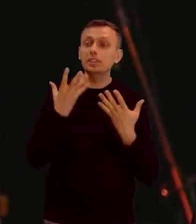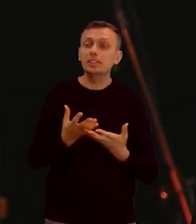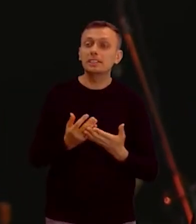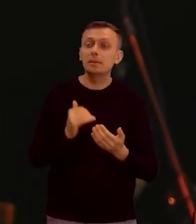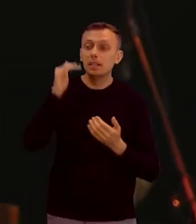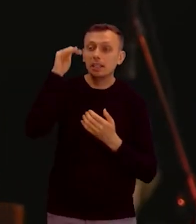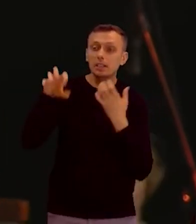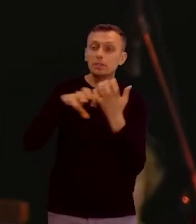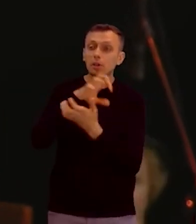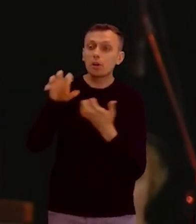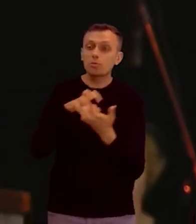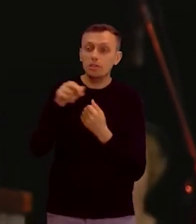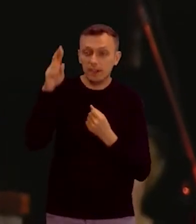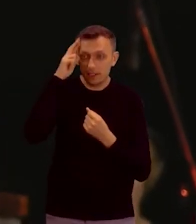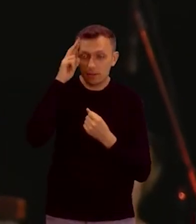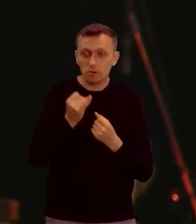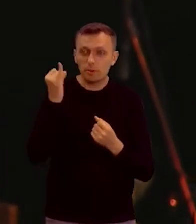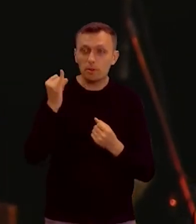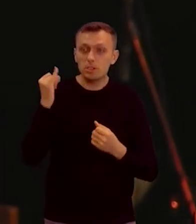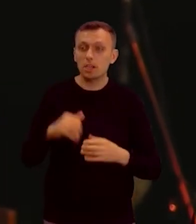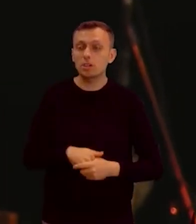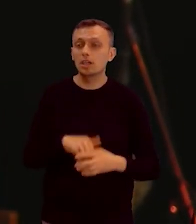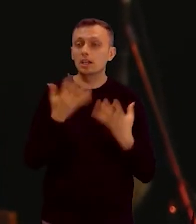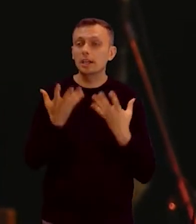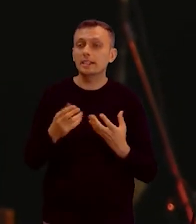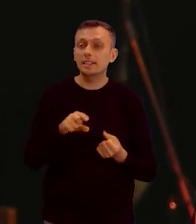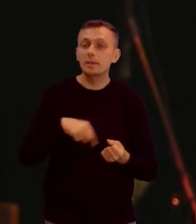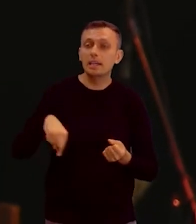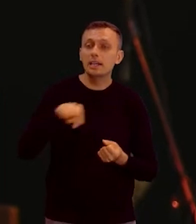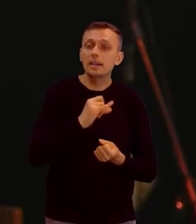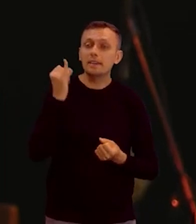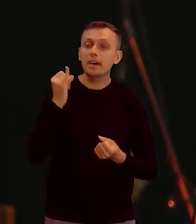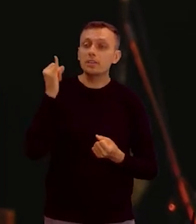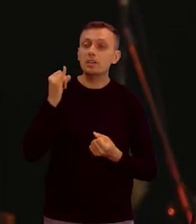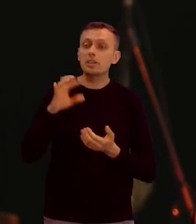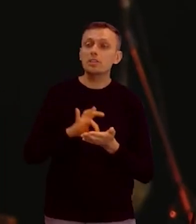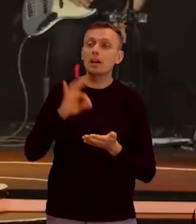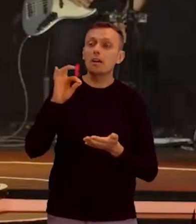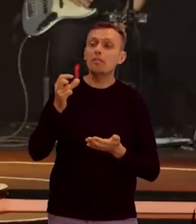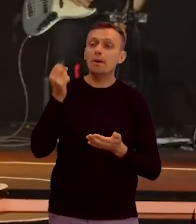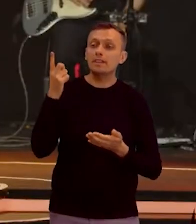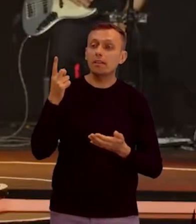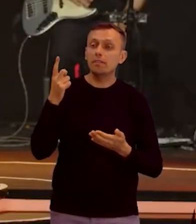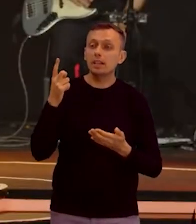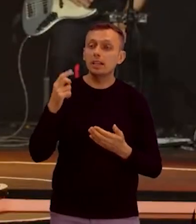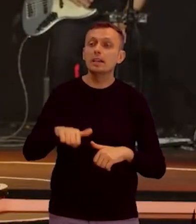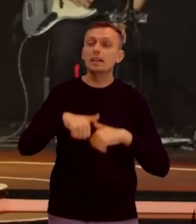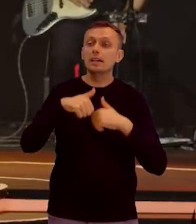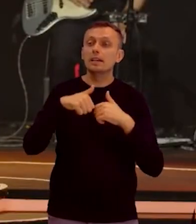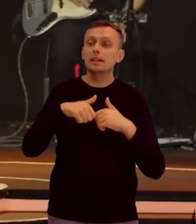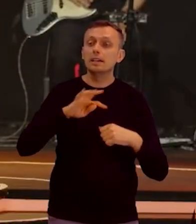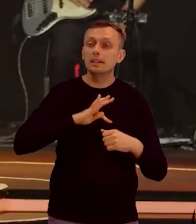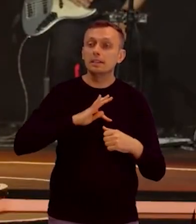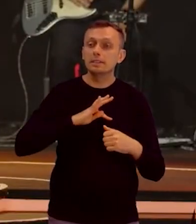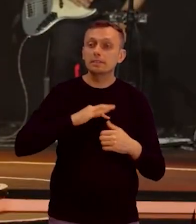pokleić te połamane skrzydła, żeby te nasze dzieci w pewnym momencie mogły stanąć u progu swojego życia i polecieć nie do